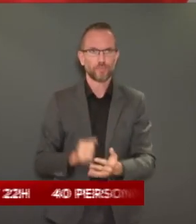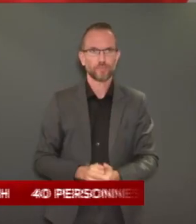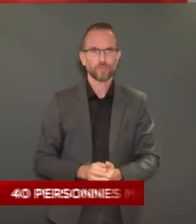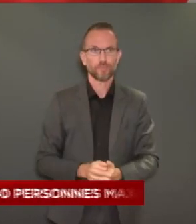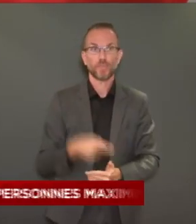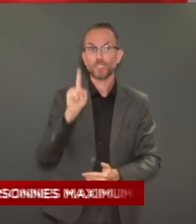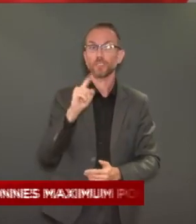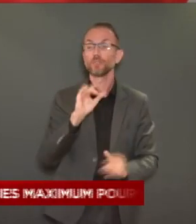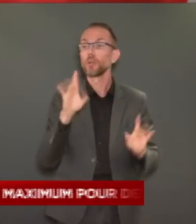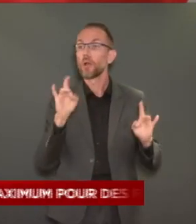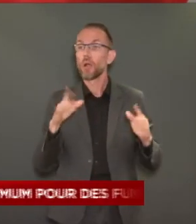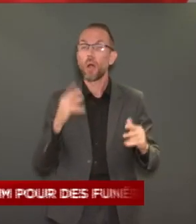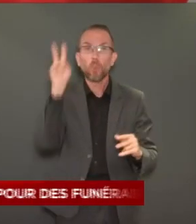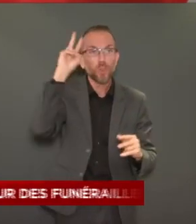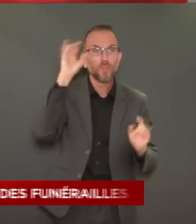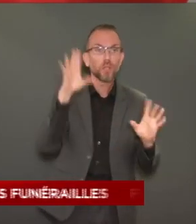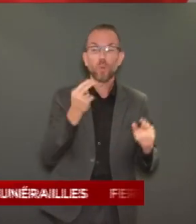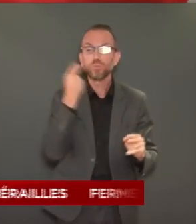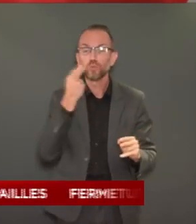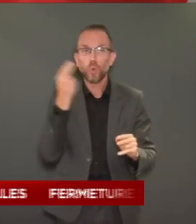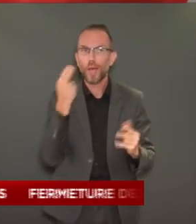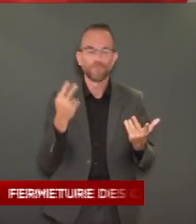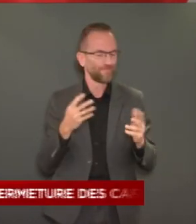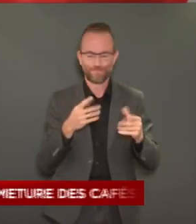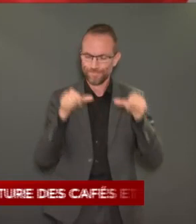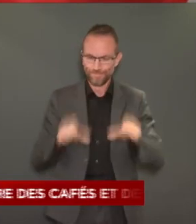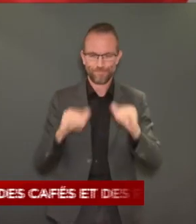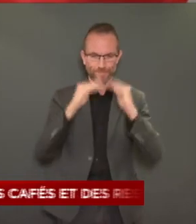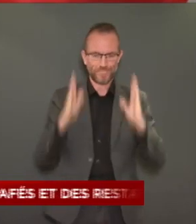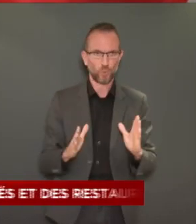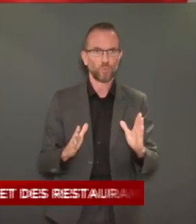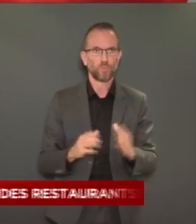essentiel, entre minuit et 5 heures du matin, n'est pas permis.